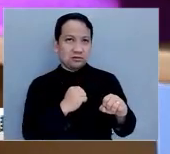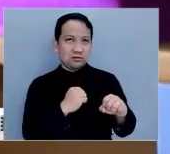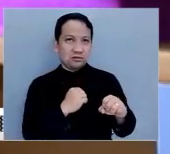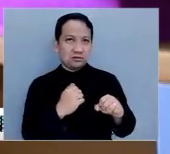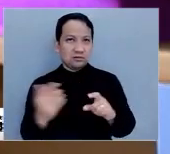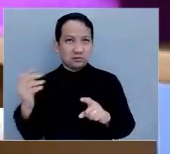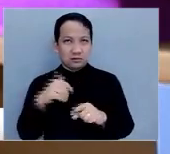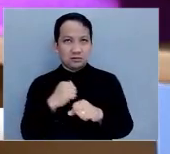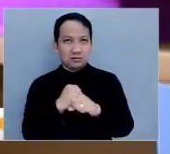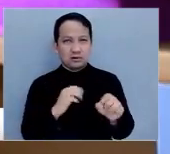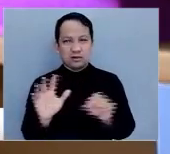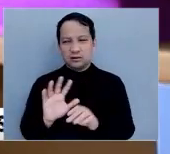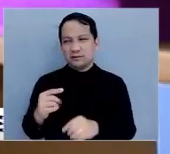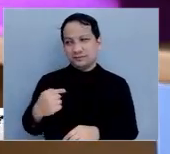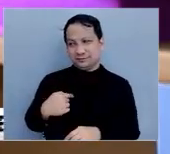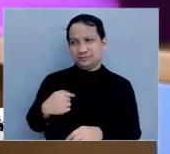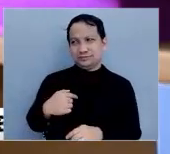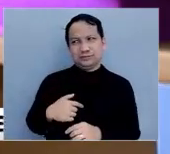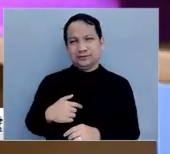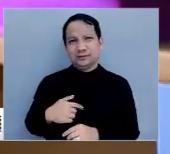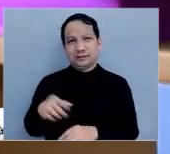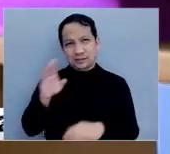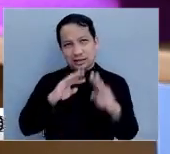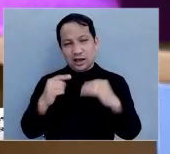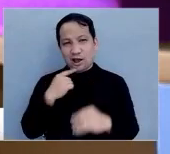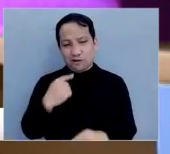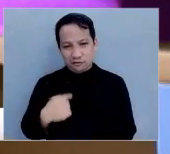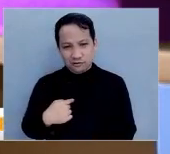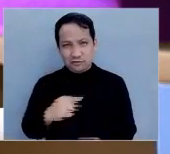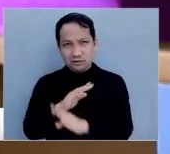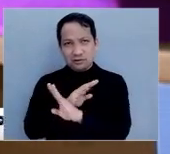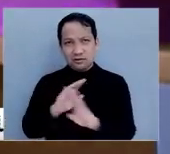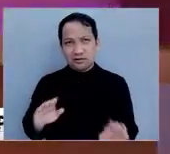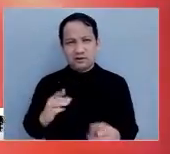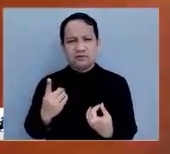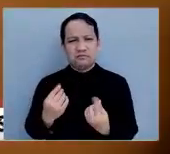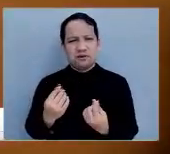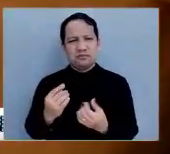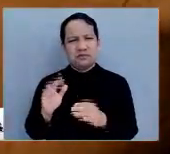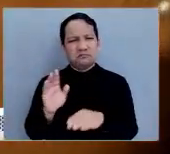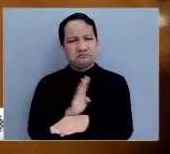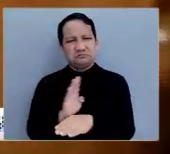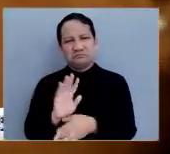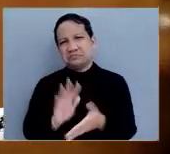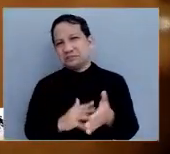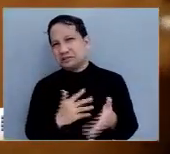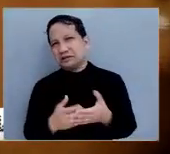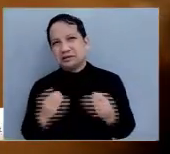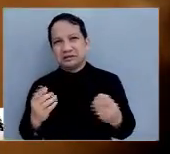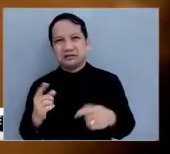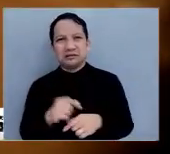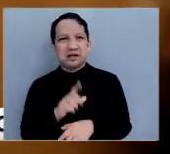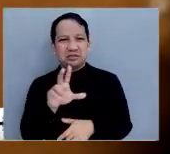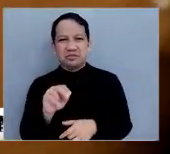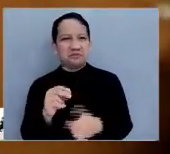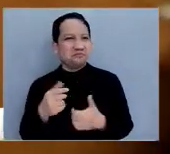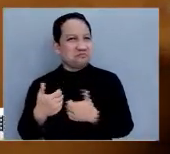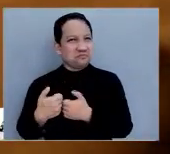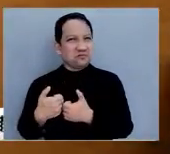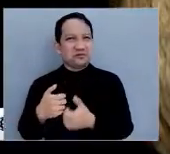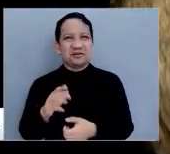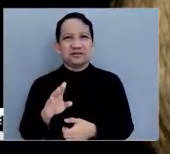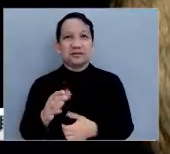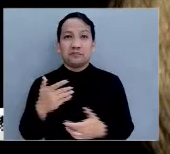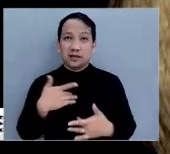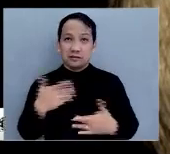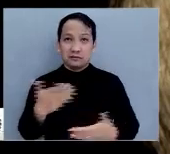naman. Pero ako naman yung may problema kasi marami akong ginagawa. Sa ngayon ay masayang-masaya